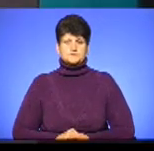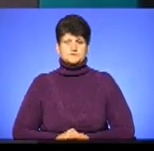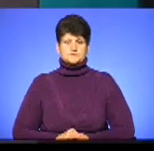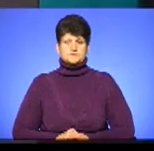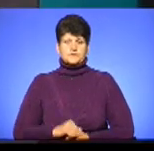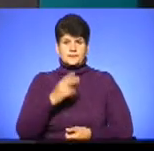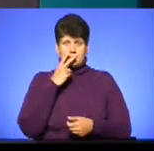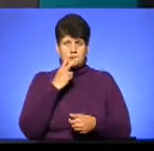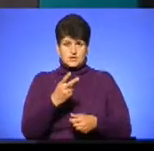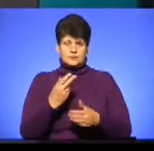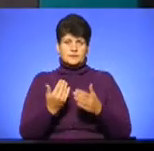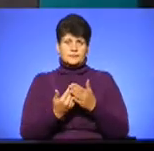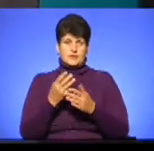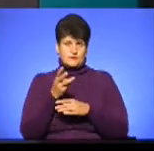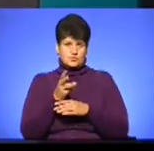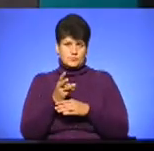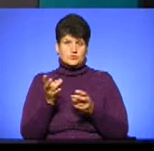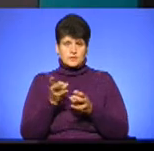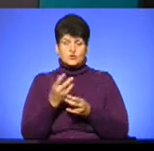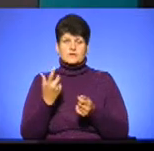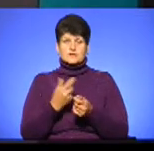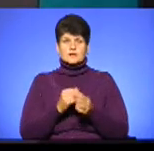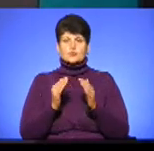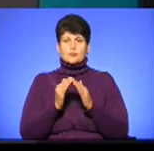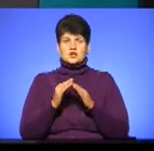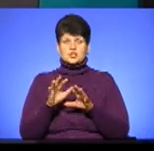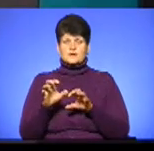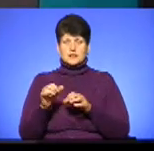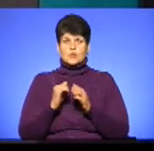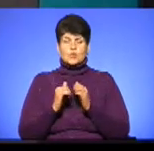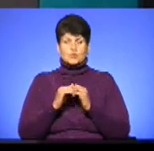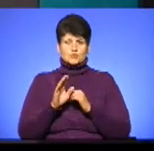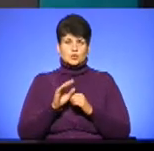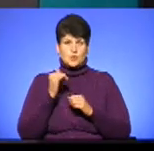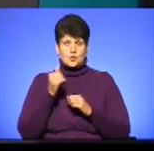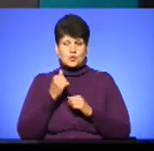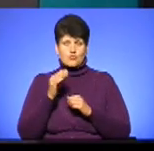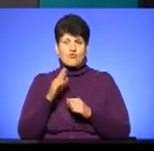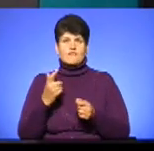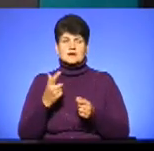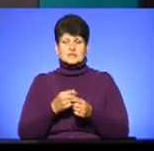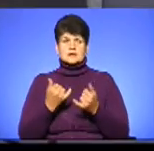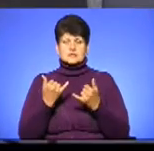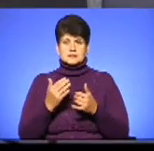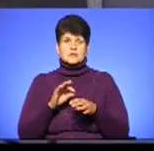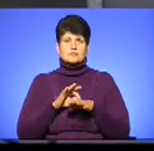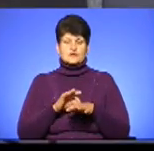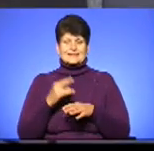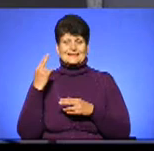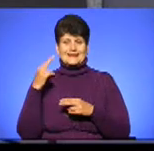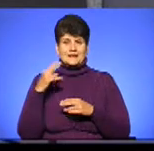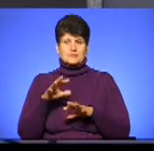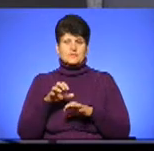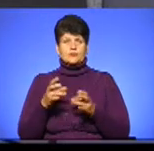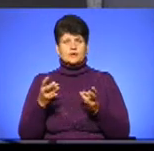Ми бачили в сюжеті про те, що потрібно вакцинувати домашніх тварин кожного року. Скажіть, вакцинація, яка зараз буде відбуватися з дикими тваринами,